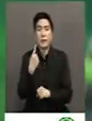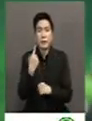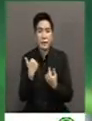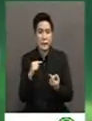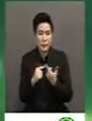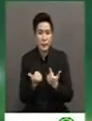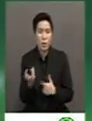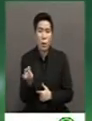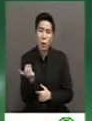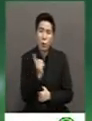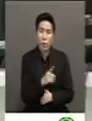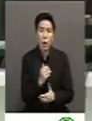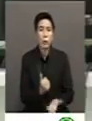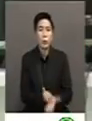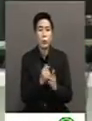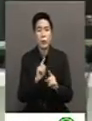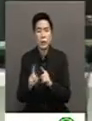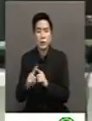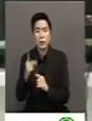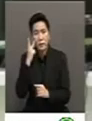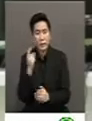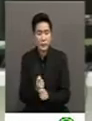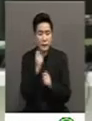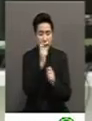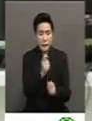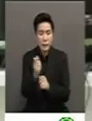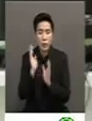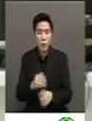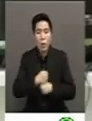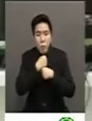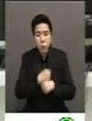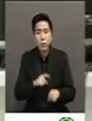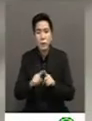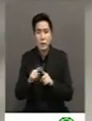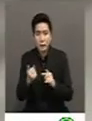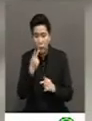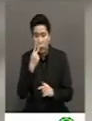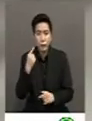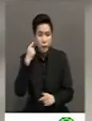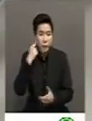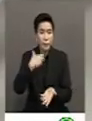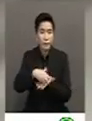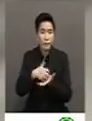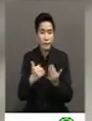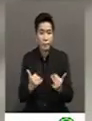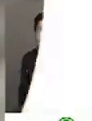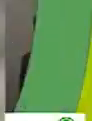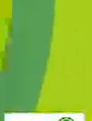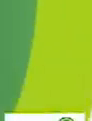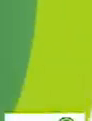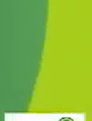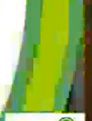ว่ายังน้อยกว่างบประมาณช่วยเหลืออื่นๆนะครับอย่างเช่นการจ่ายเบี้ยยังชีพให้กับคนชราครับเดี๋ยวไปฟังเสียงของคุณสมพรกัน